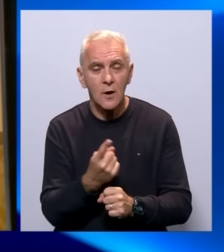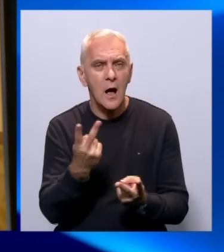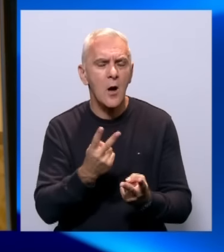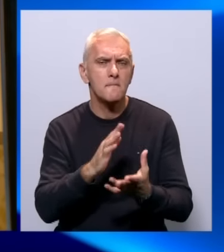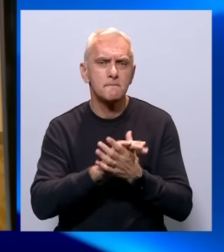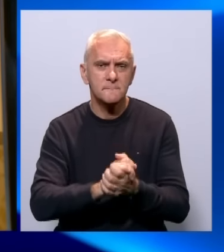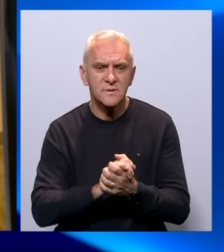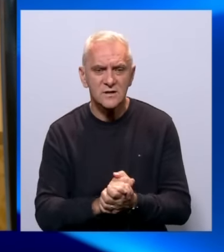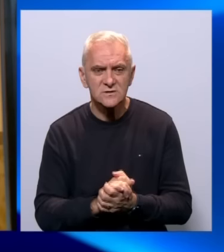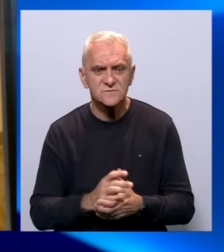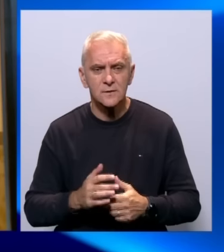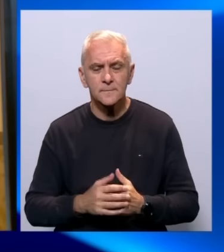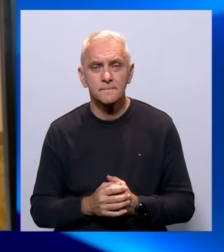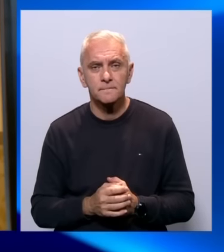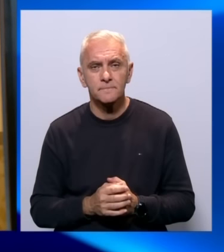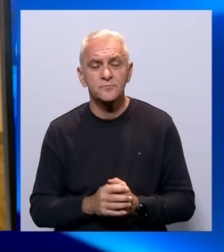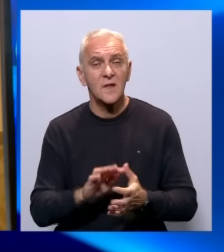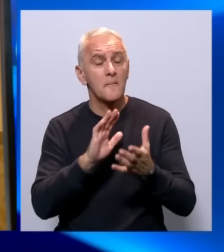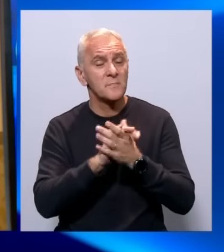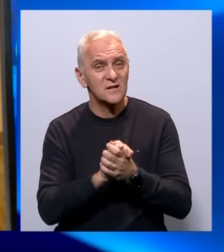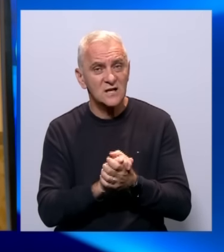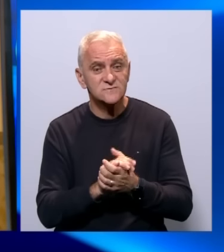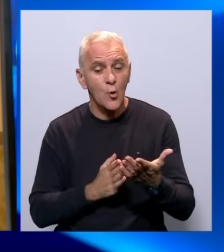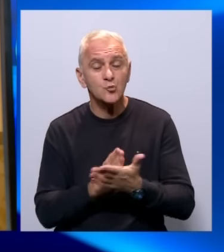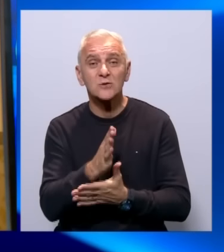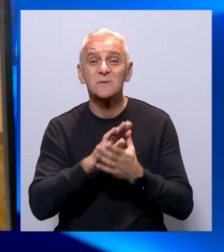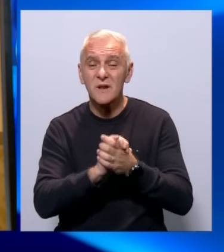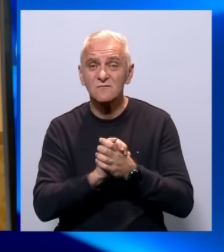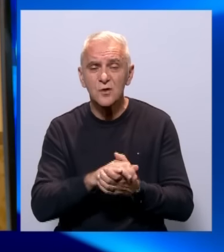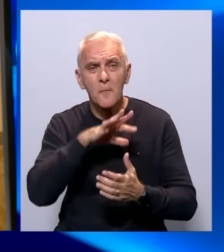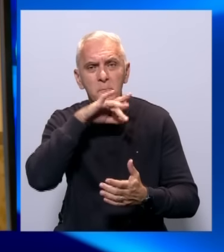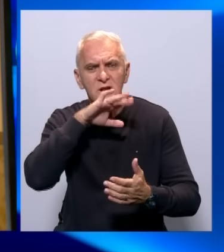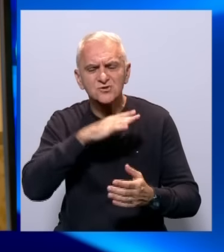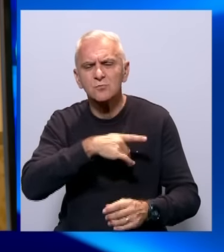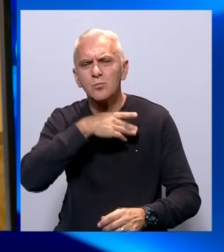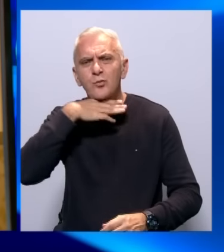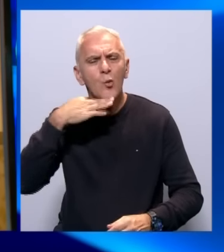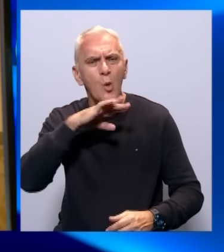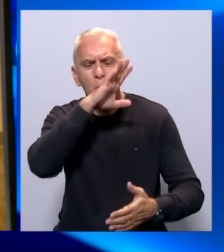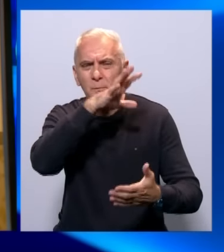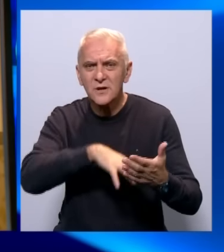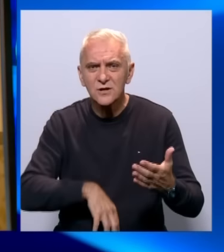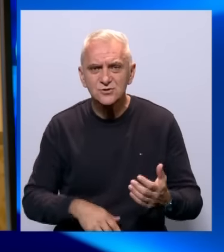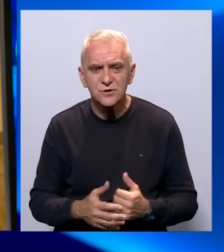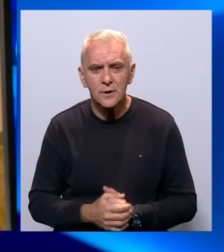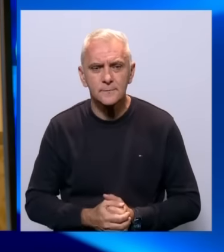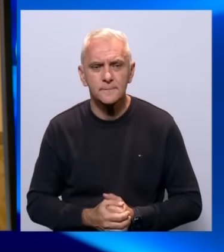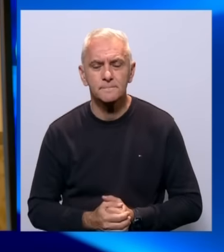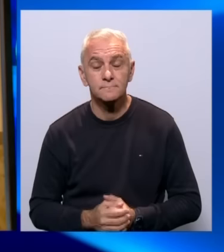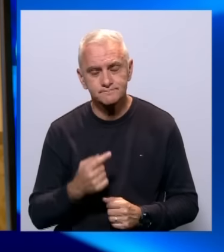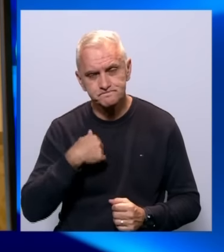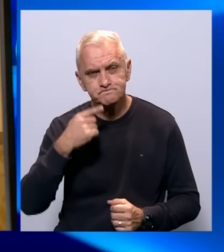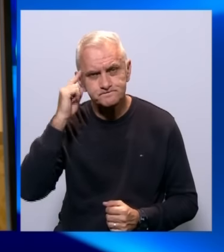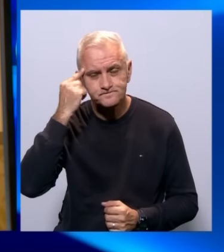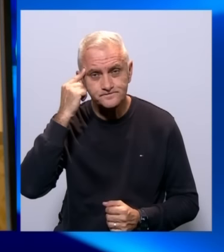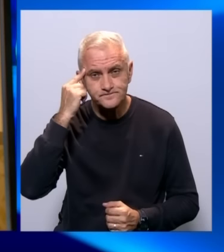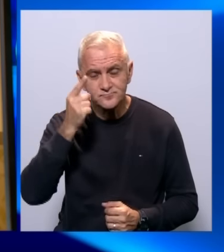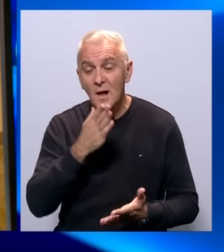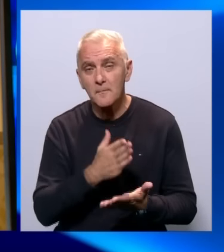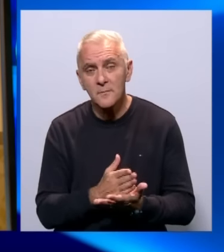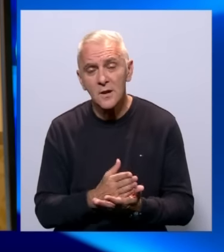prijateljstvom, a kroz to prijateljstvo ispričane su mnoge priče koje okružuju to prijateljstvo. Mislim da je